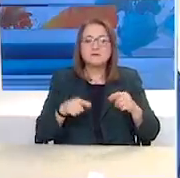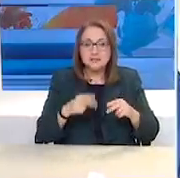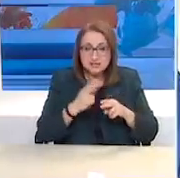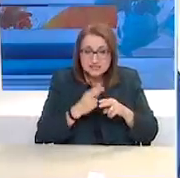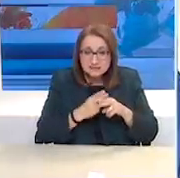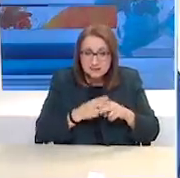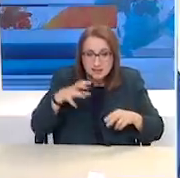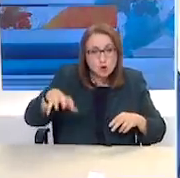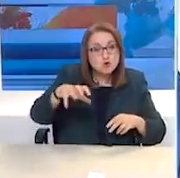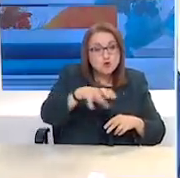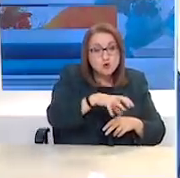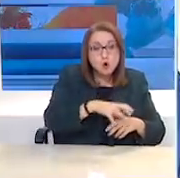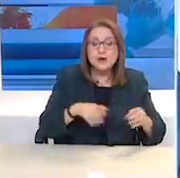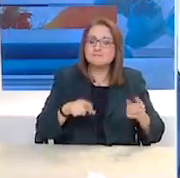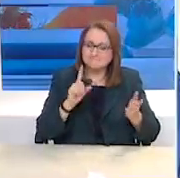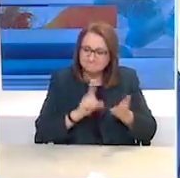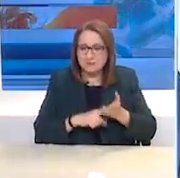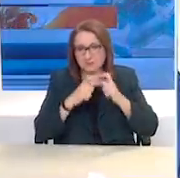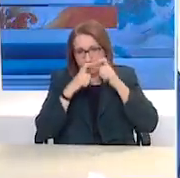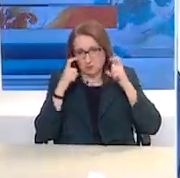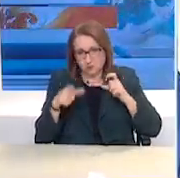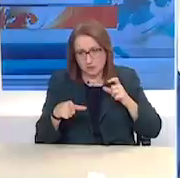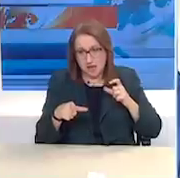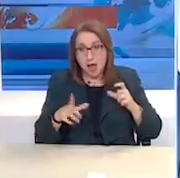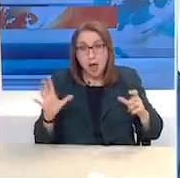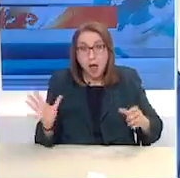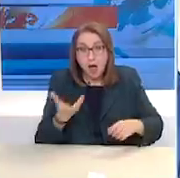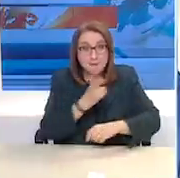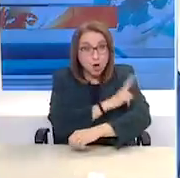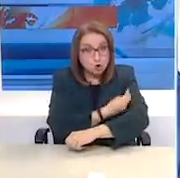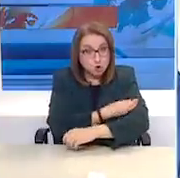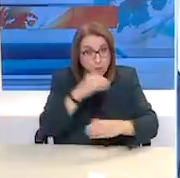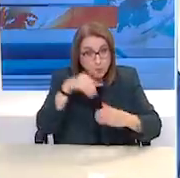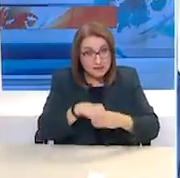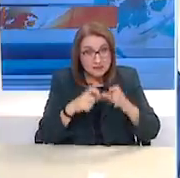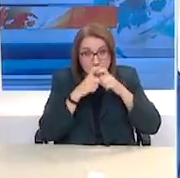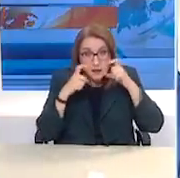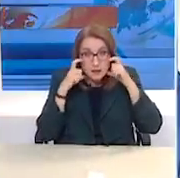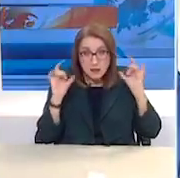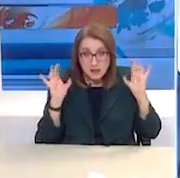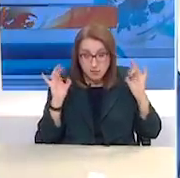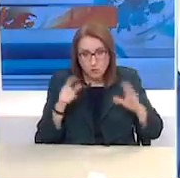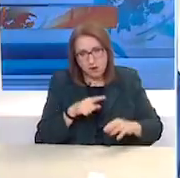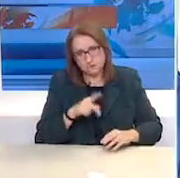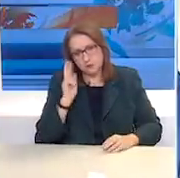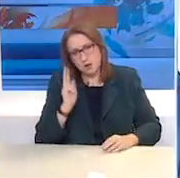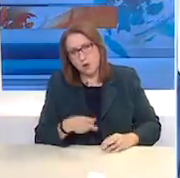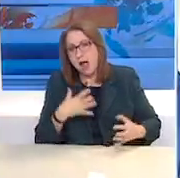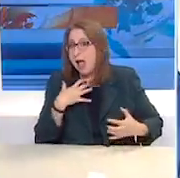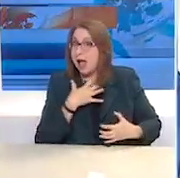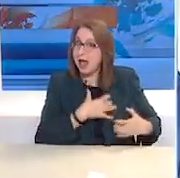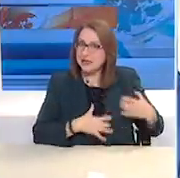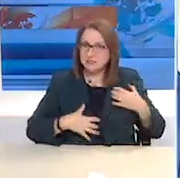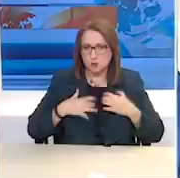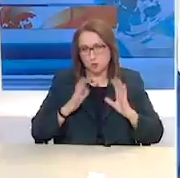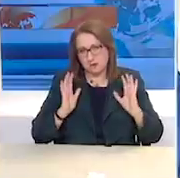που ούτως ή άλλως εφαρμόζεται τώρα και θα πρέπει να εφαρμόζεται και μας ανησυχεί το να μην εφαρμόζεται, και κάποιους άλλους πληθυσμούς.